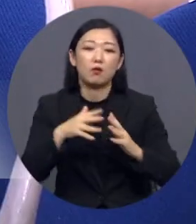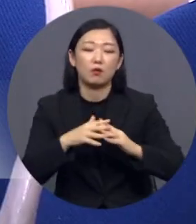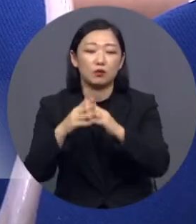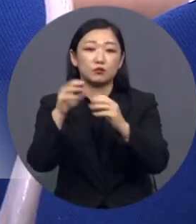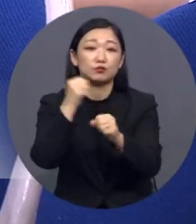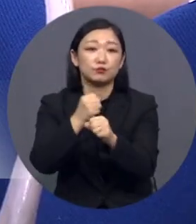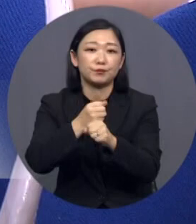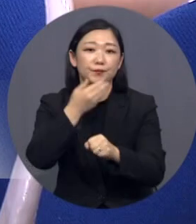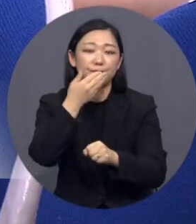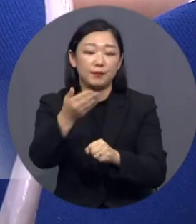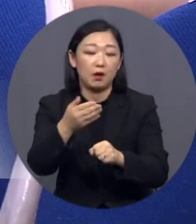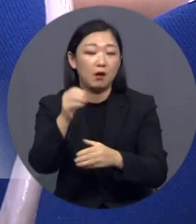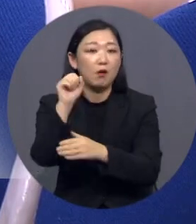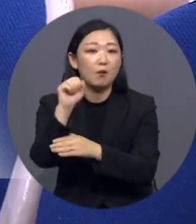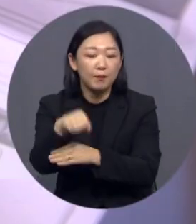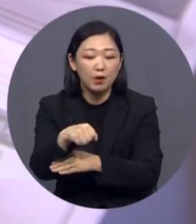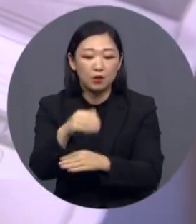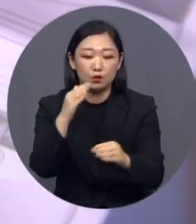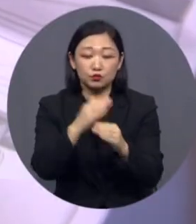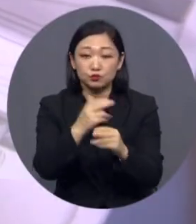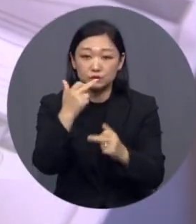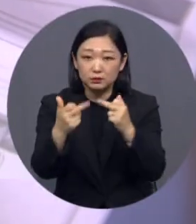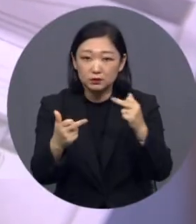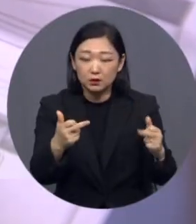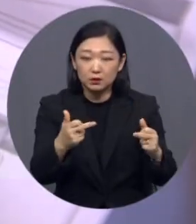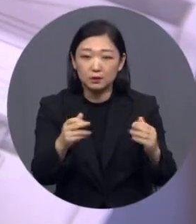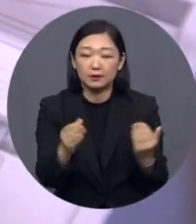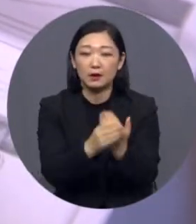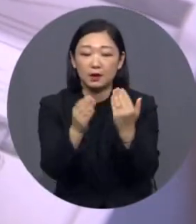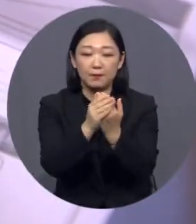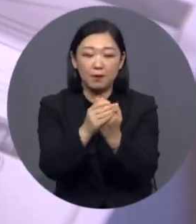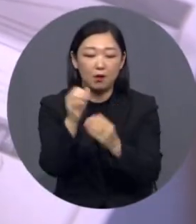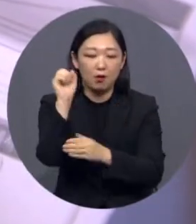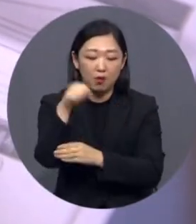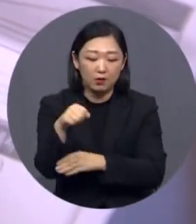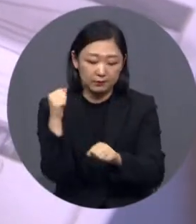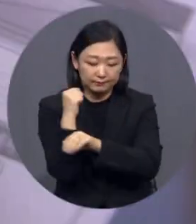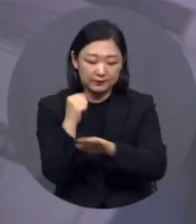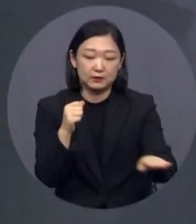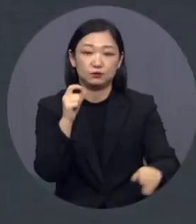허용하는 대신에 중산간 지역의 개발 행위 허가 기준을 강화했습니다.